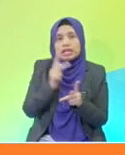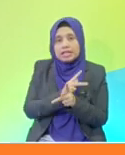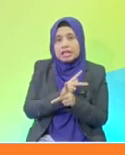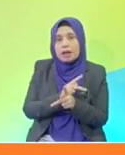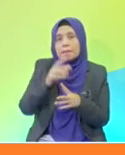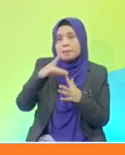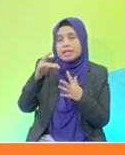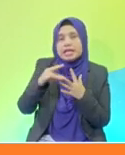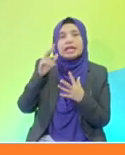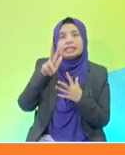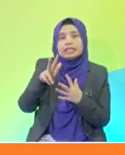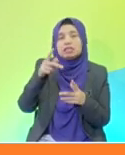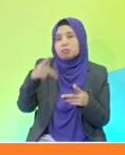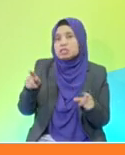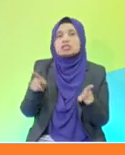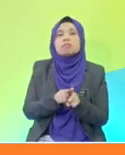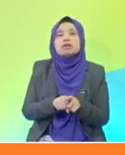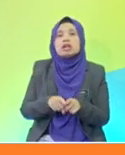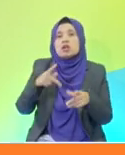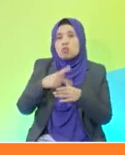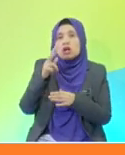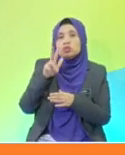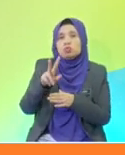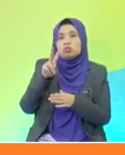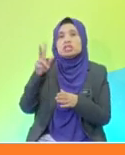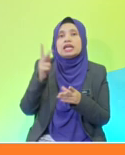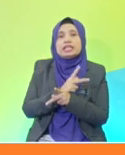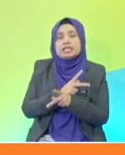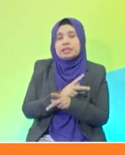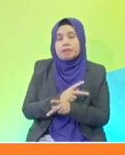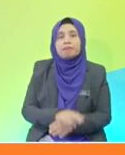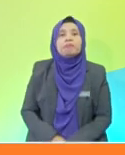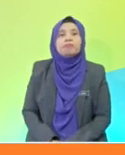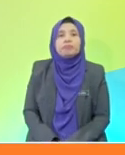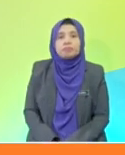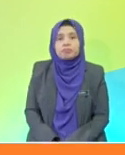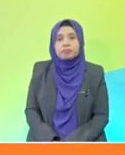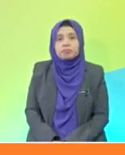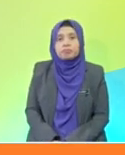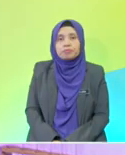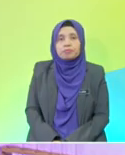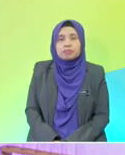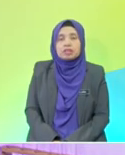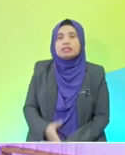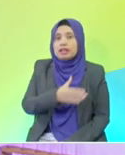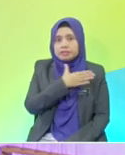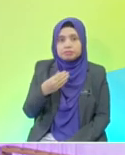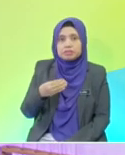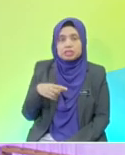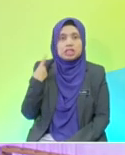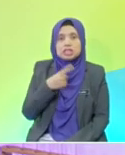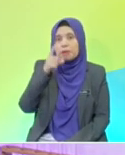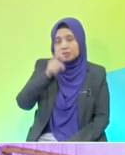pilihan ketiga akan keluar dua kali dan pilihan 4 akan keluar dua kali dan kita